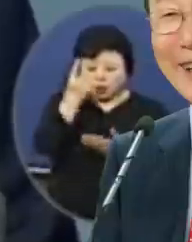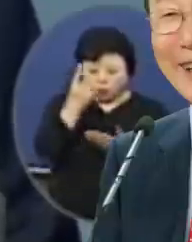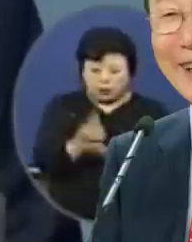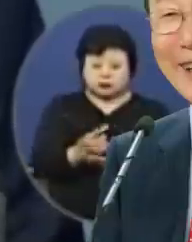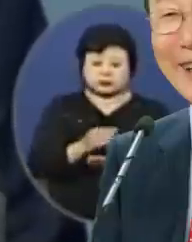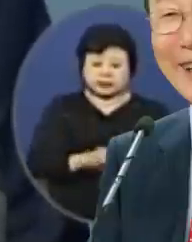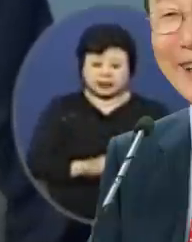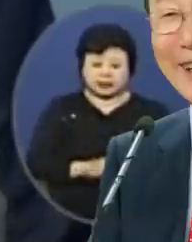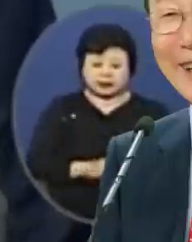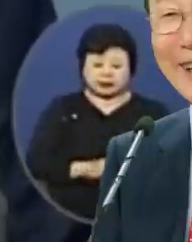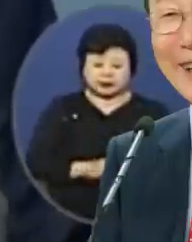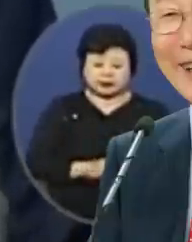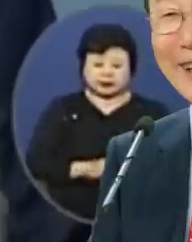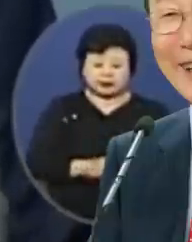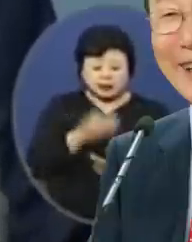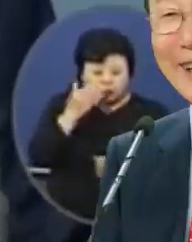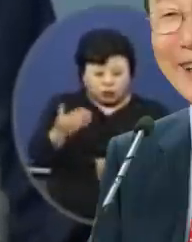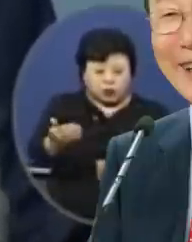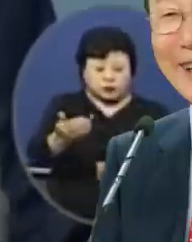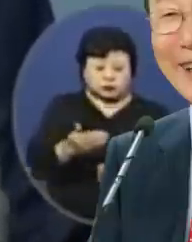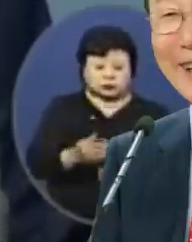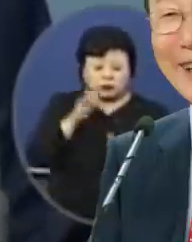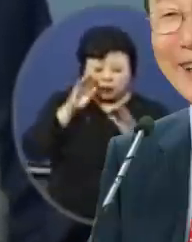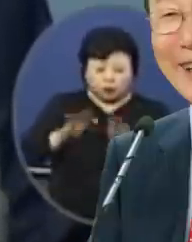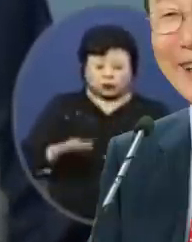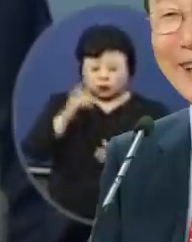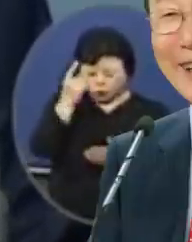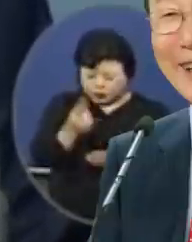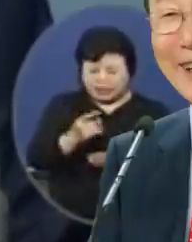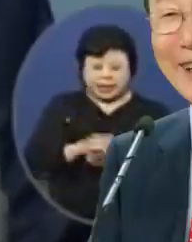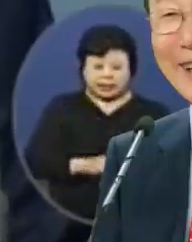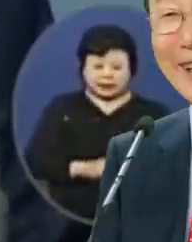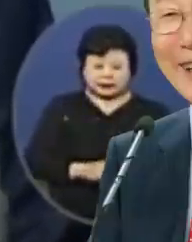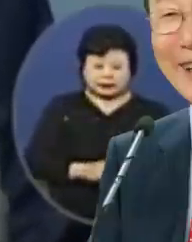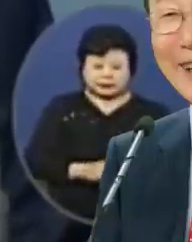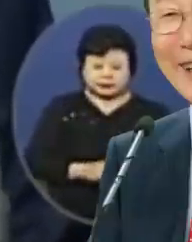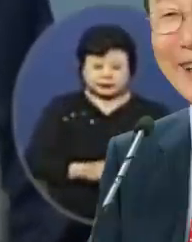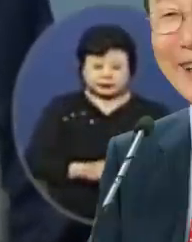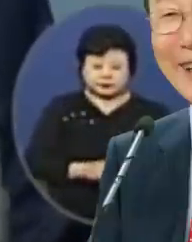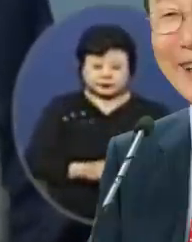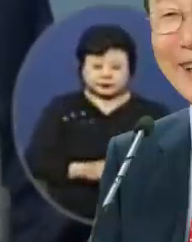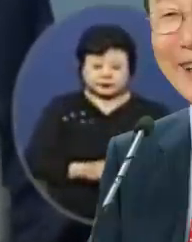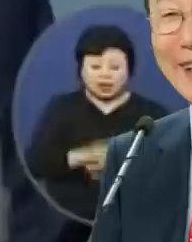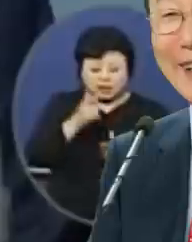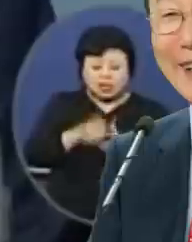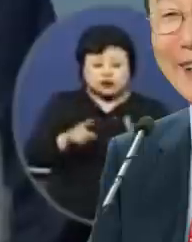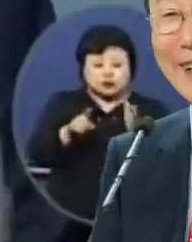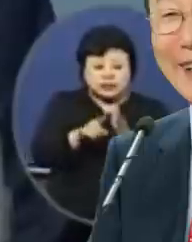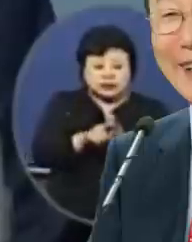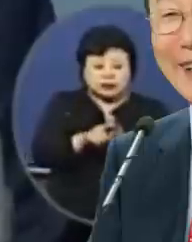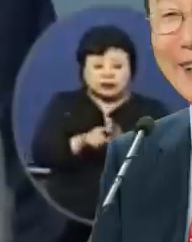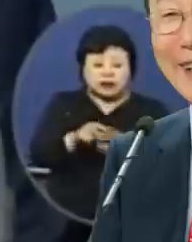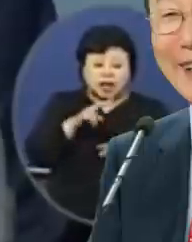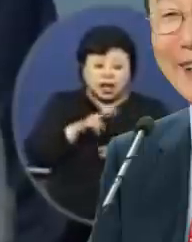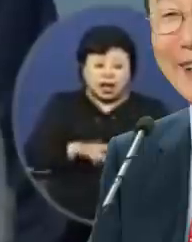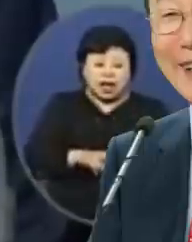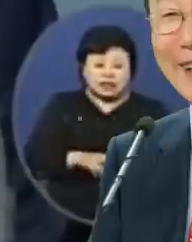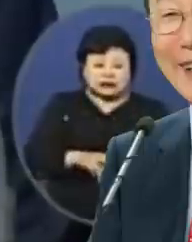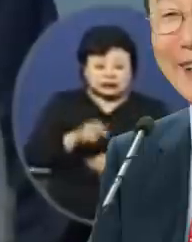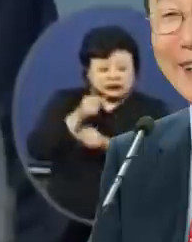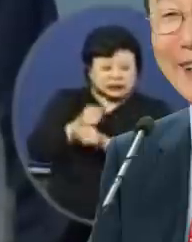왔습니다. 여러분, 그것이 오늘 올 것입니다. 우리 예수 믿는 것은 앉아서